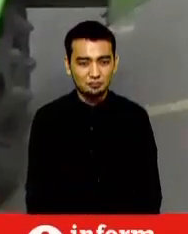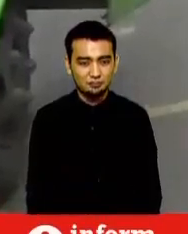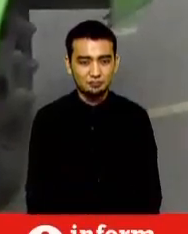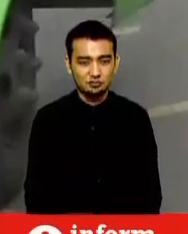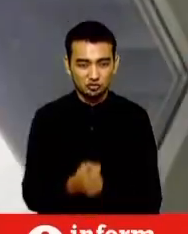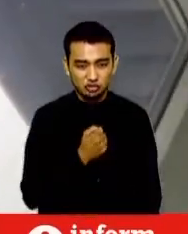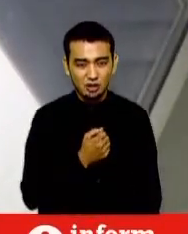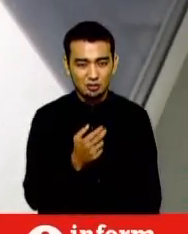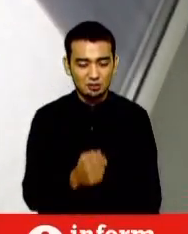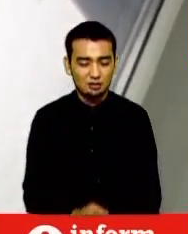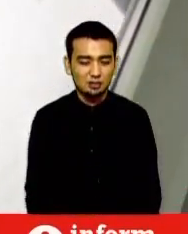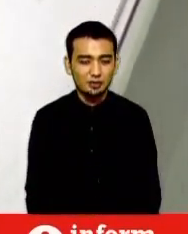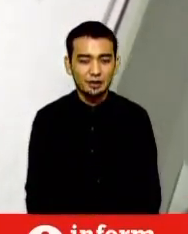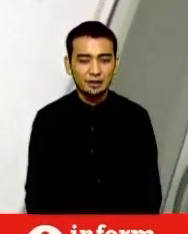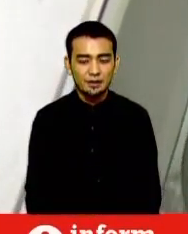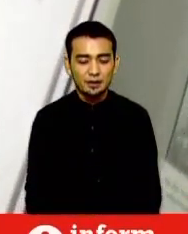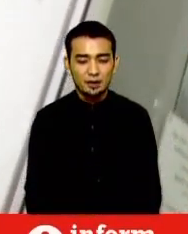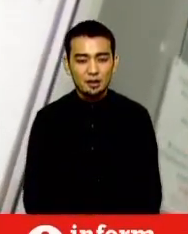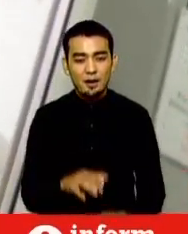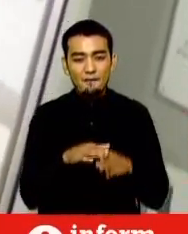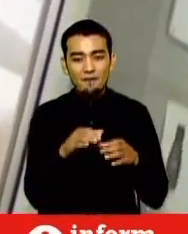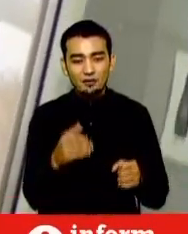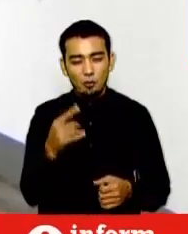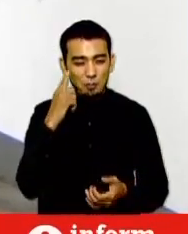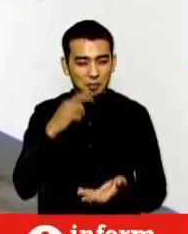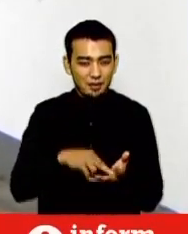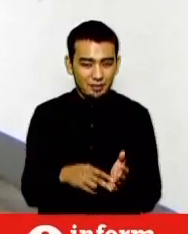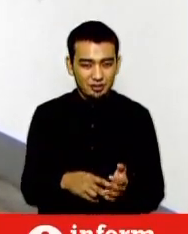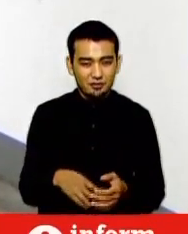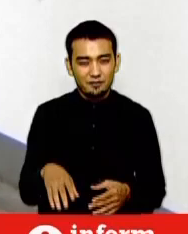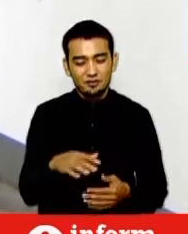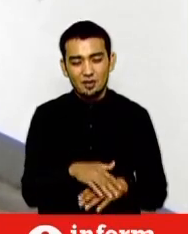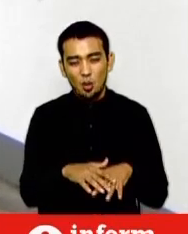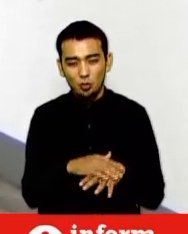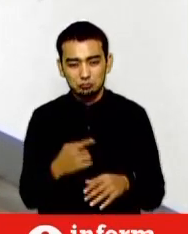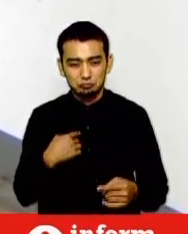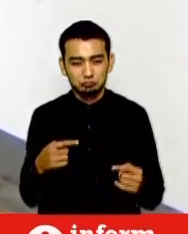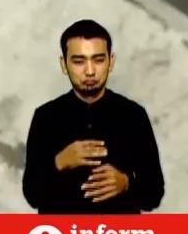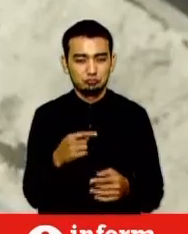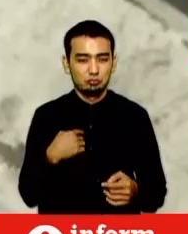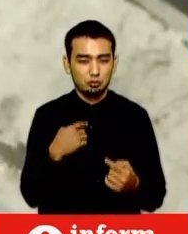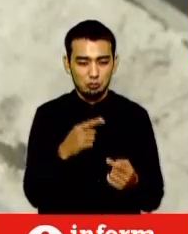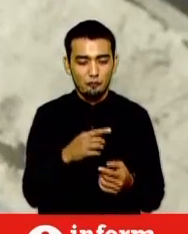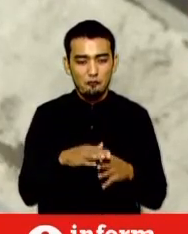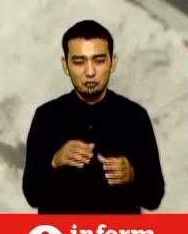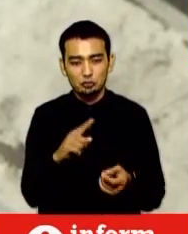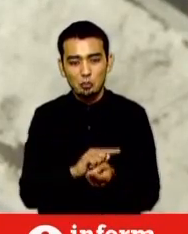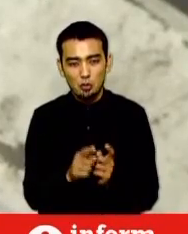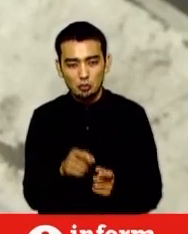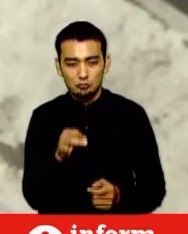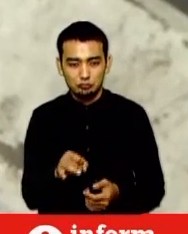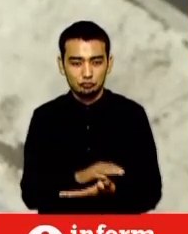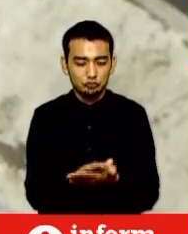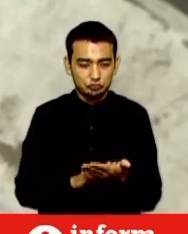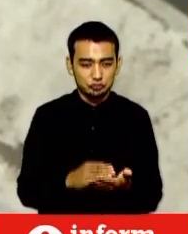Өкінішті әрине. Ал шенеуніктердің жоспары көпшіліктің пікірімен сәйкес келмейді. Шенеуніктер керісінше олқылықтың орнын